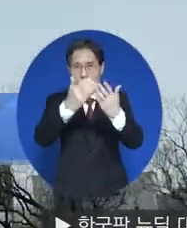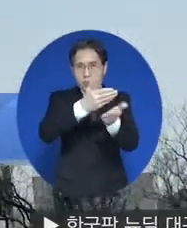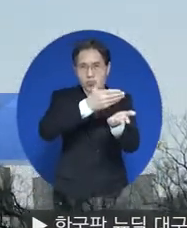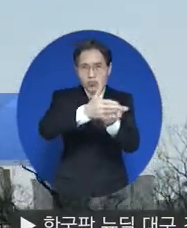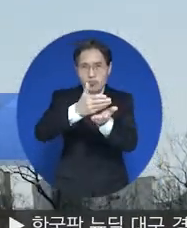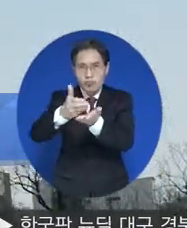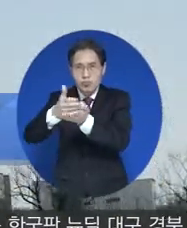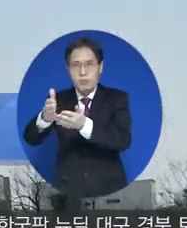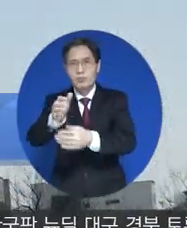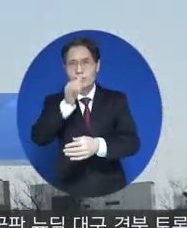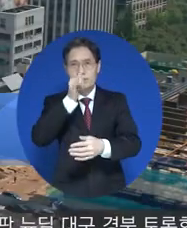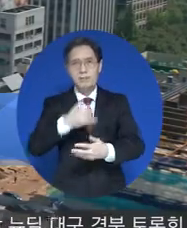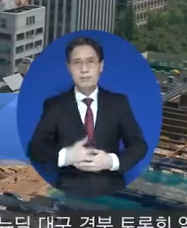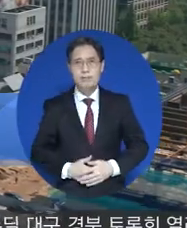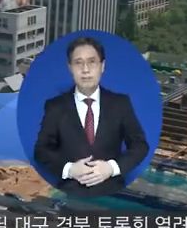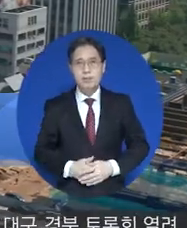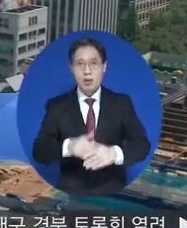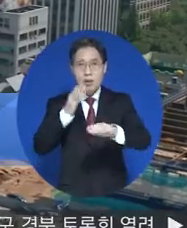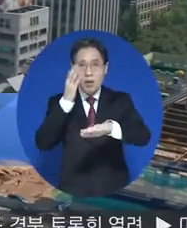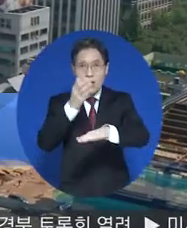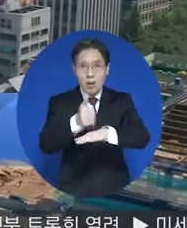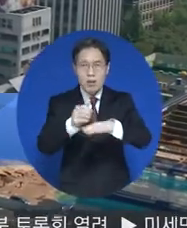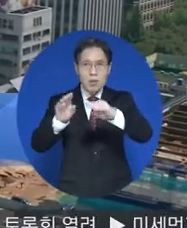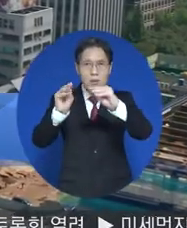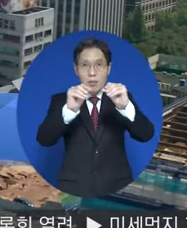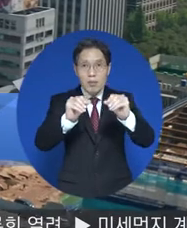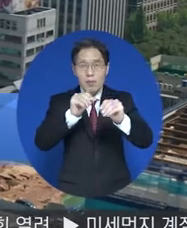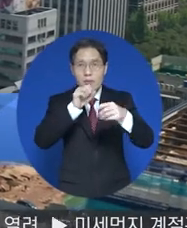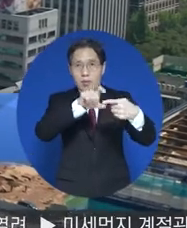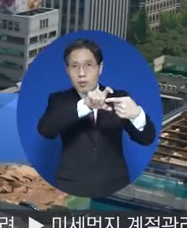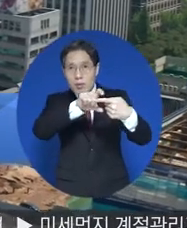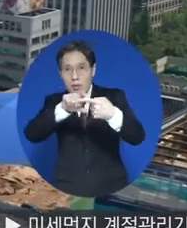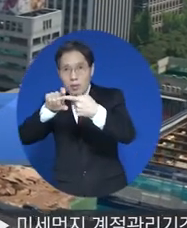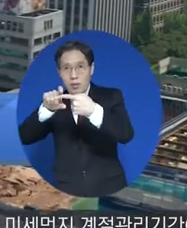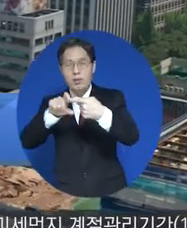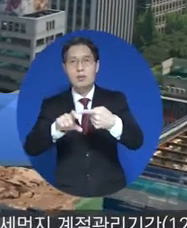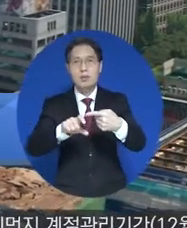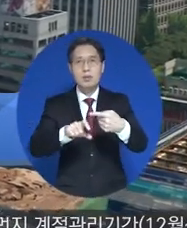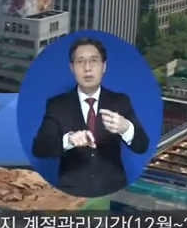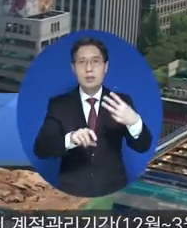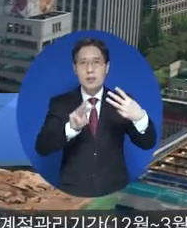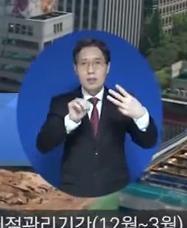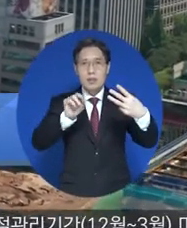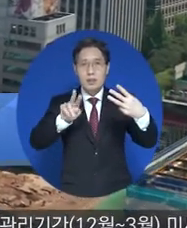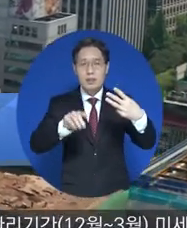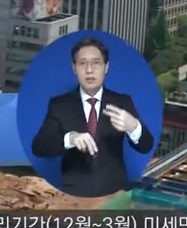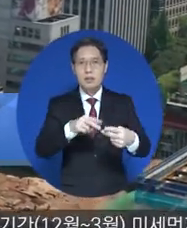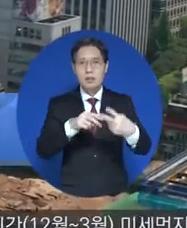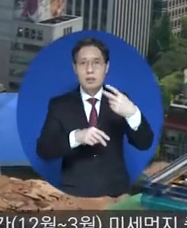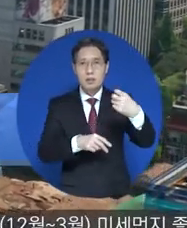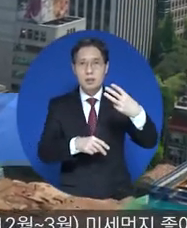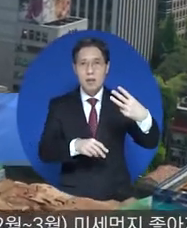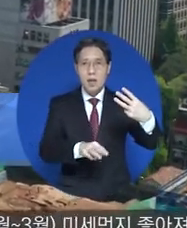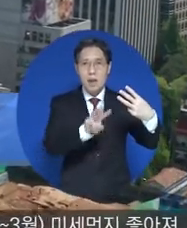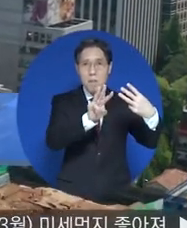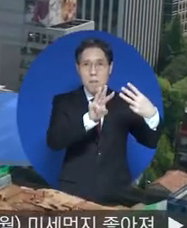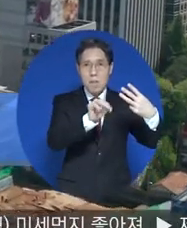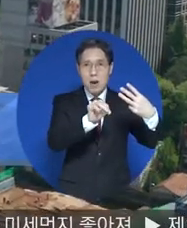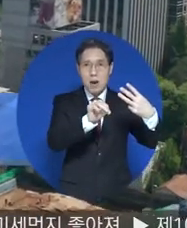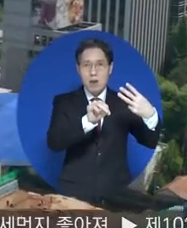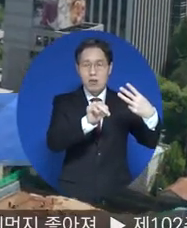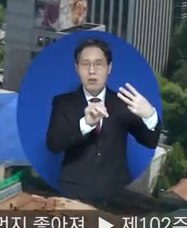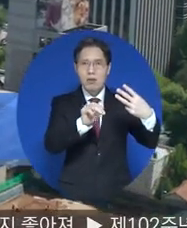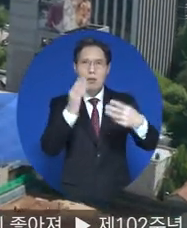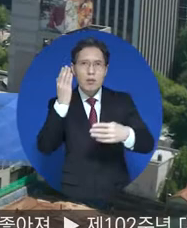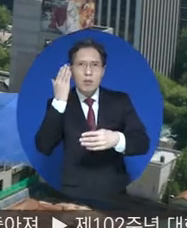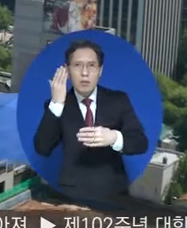사업을 펼쳤습니다 그 결과 초미세먼지 평균 농도가 세제곱미터당 23 마이크로 g 으로 지난